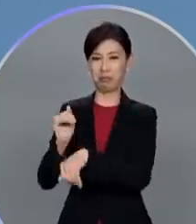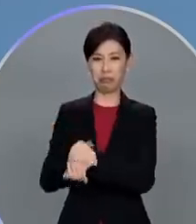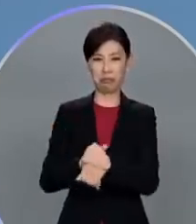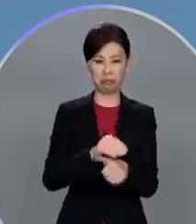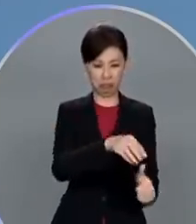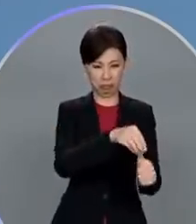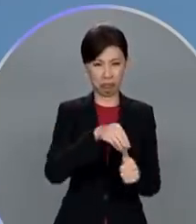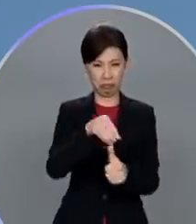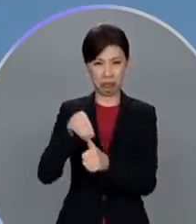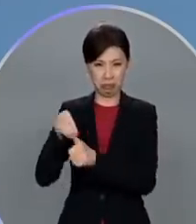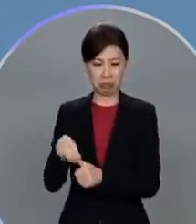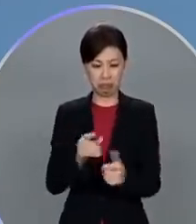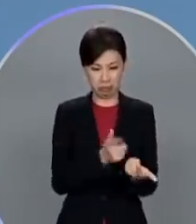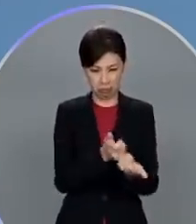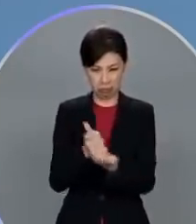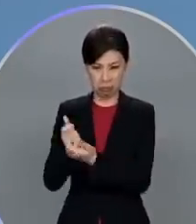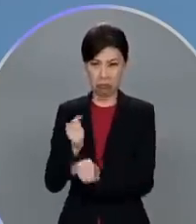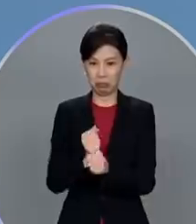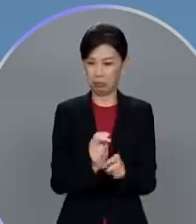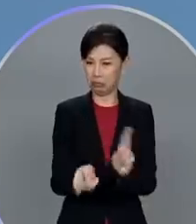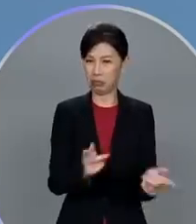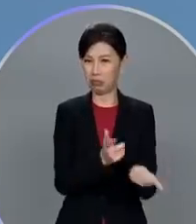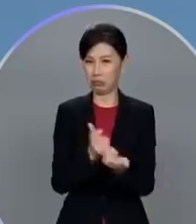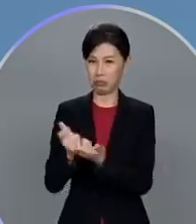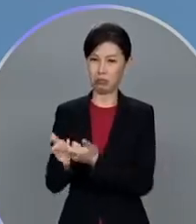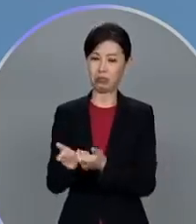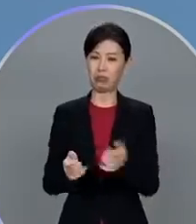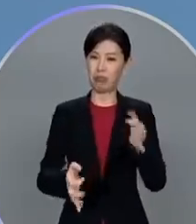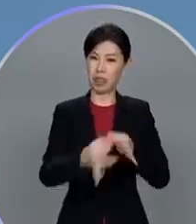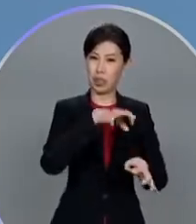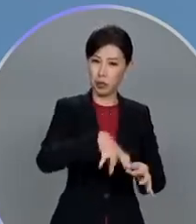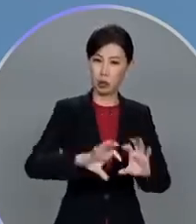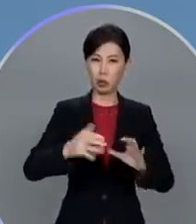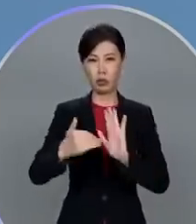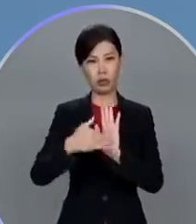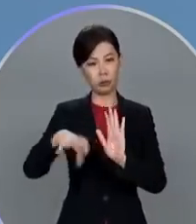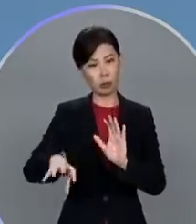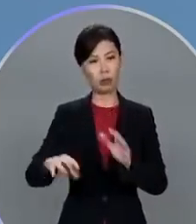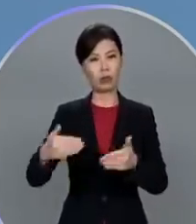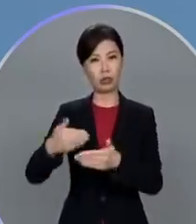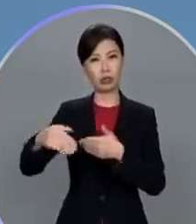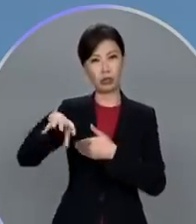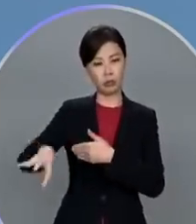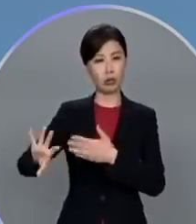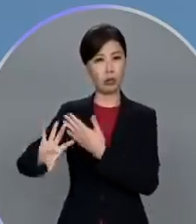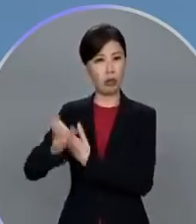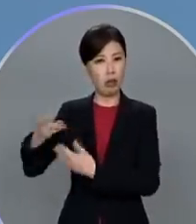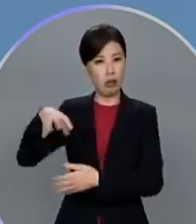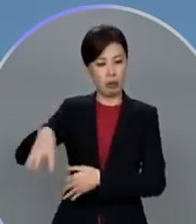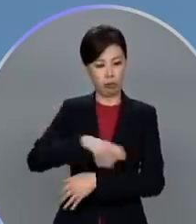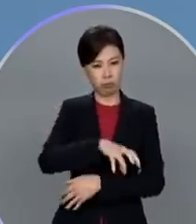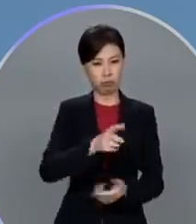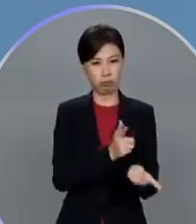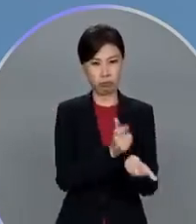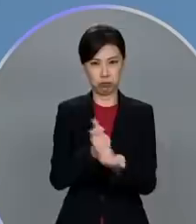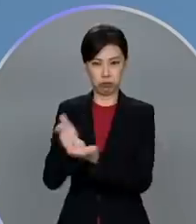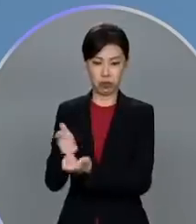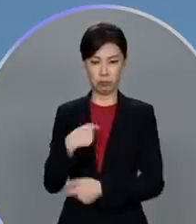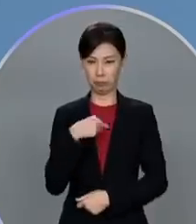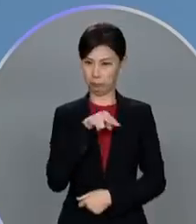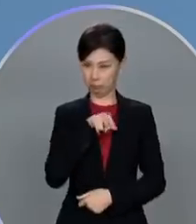才放到那位置，经济部、国防部、交通部、外交部放好，监督他